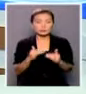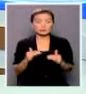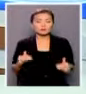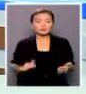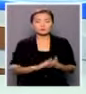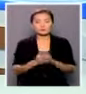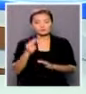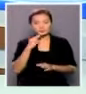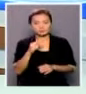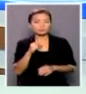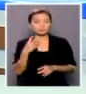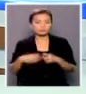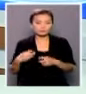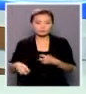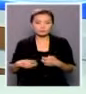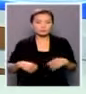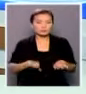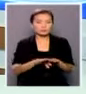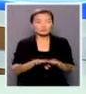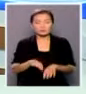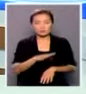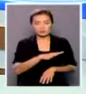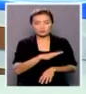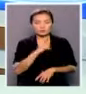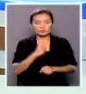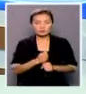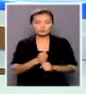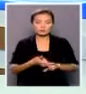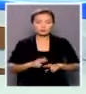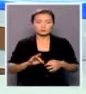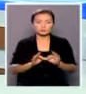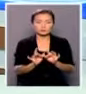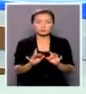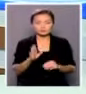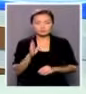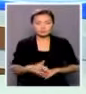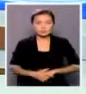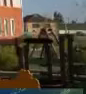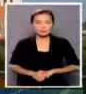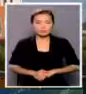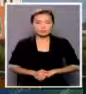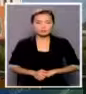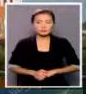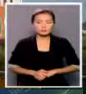жайлардың сапасы сыр бергендіктен жабудан басқа амал қалмапты. Жандос Темірғали сабақтайды.